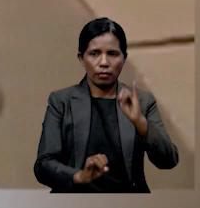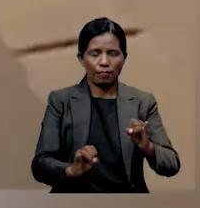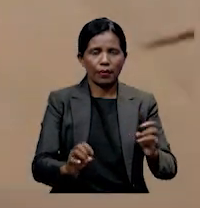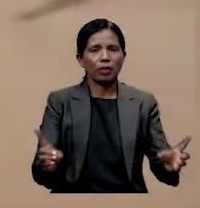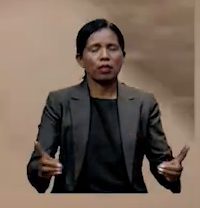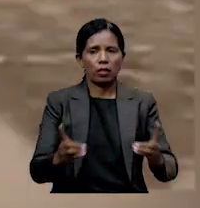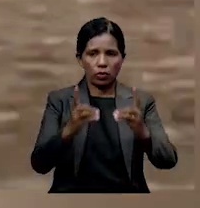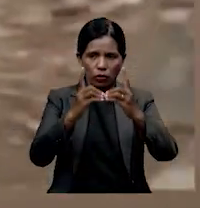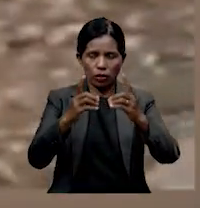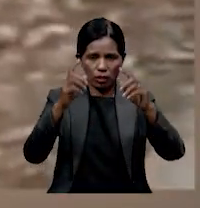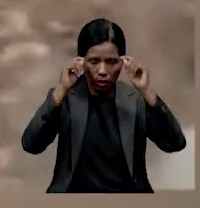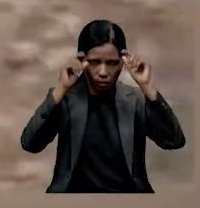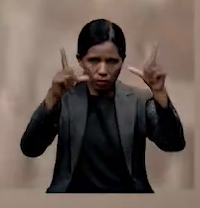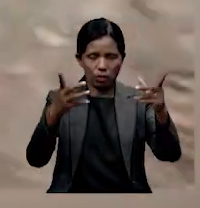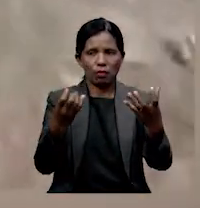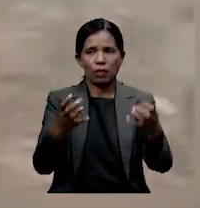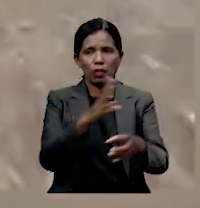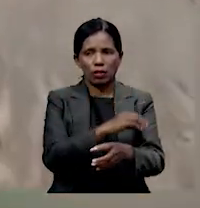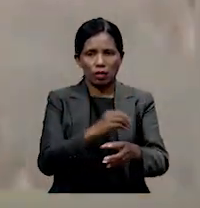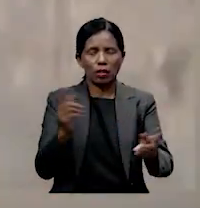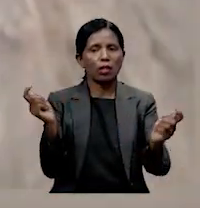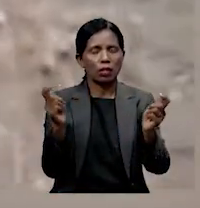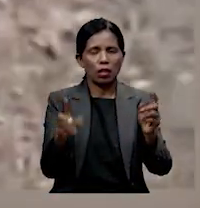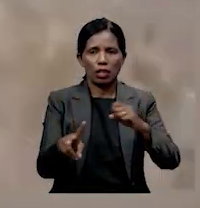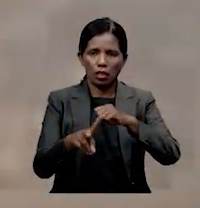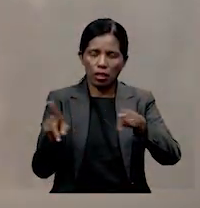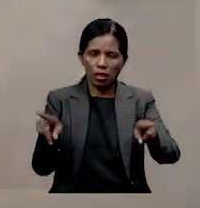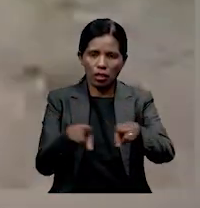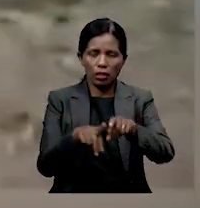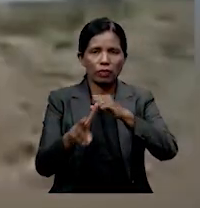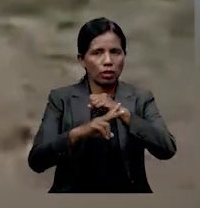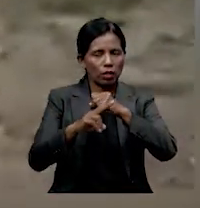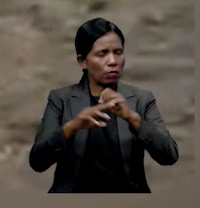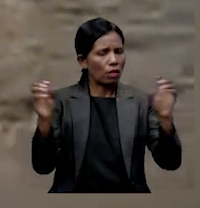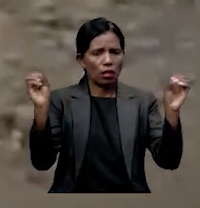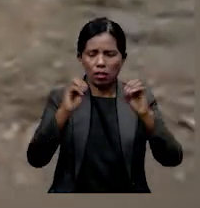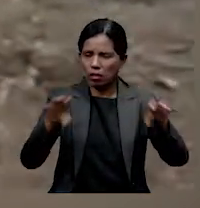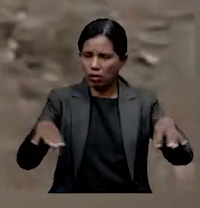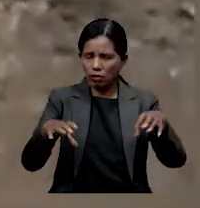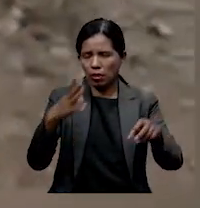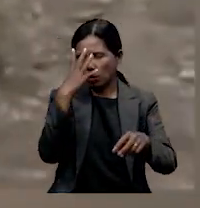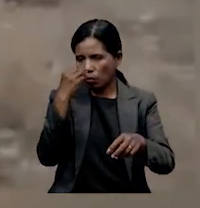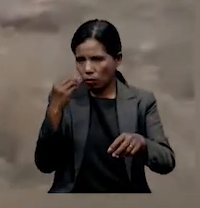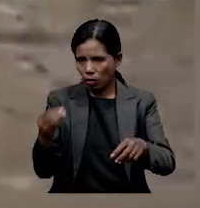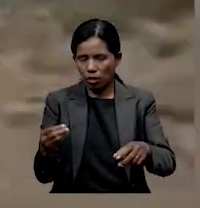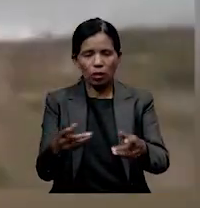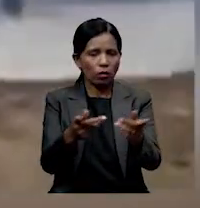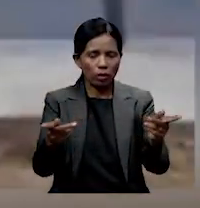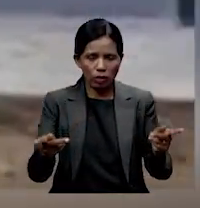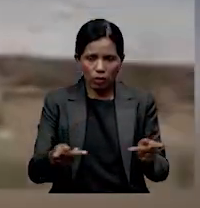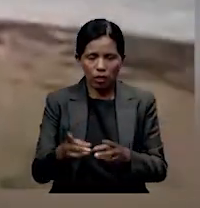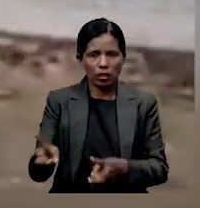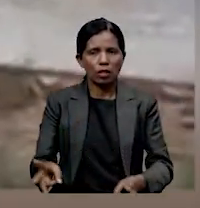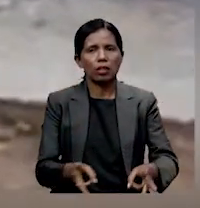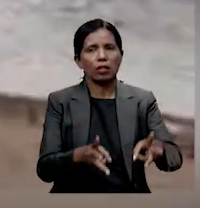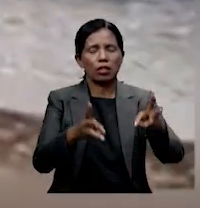soru, Timor-Oam balung tenki sai vítima, tambala iha servisu no tenki toba deit iha fatin publiku sira,